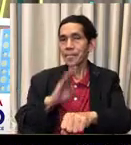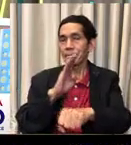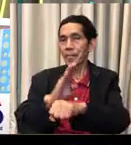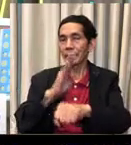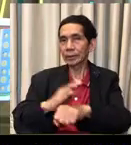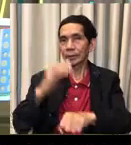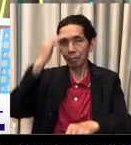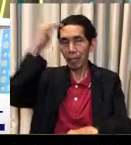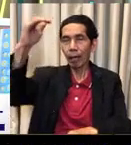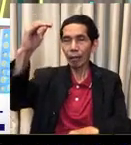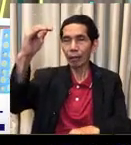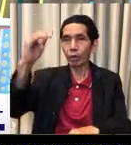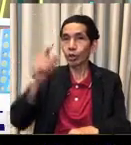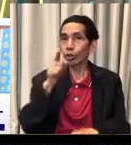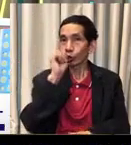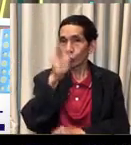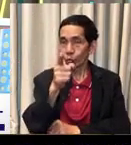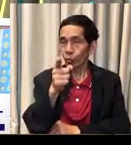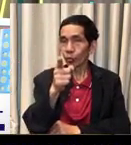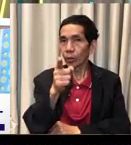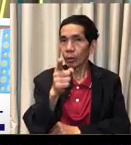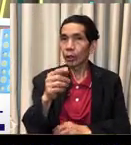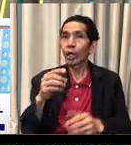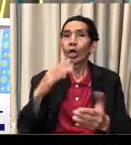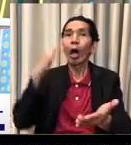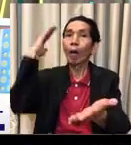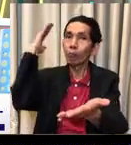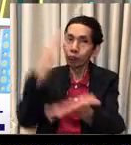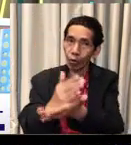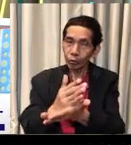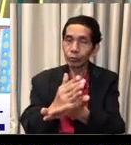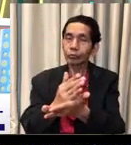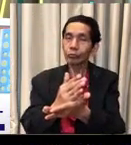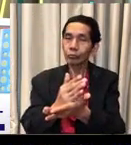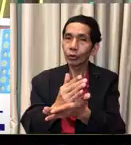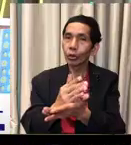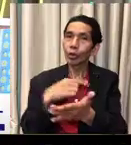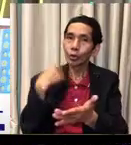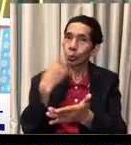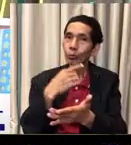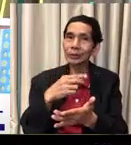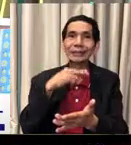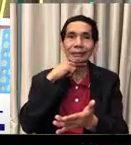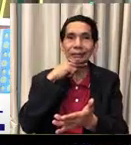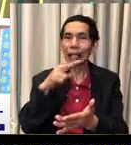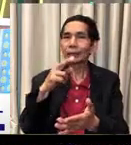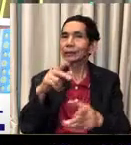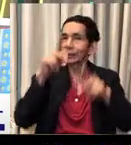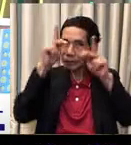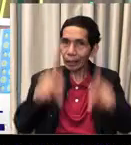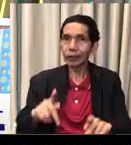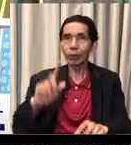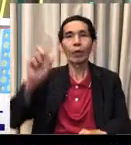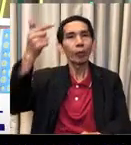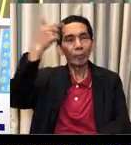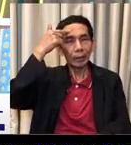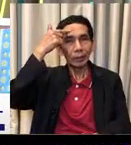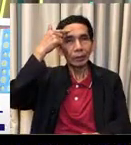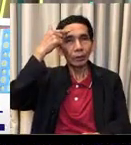businessman. Kaya kayo, umiwas kayo sa mga hindi taong gobyerno.